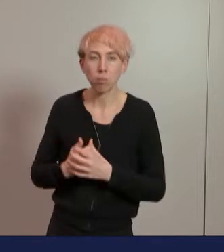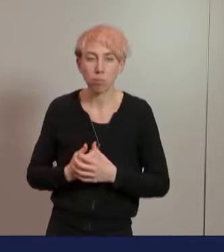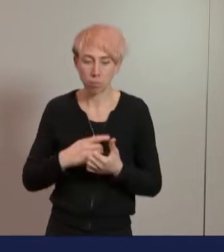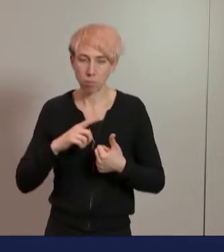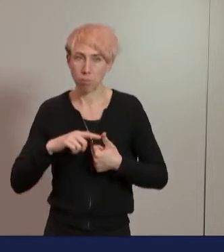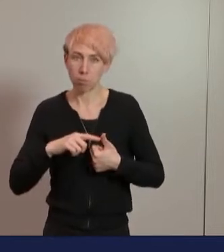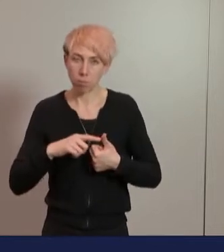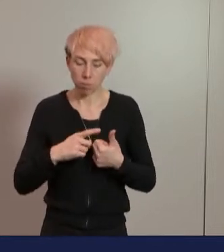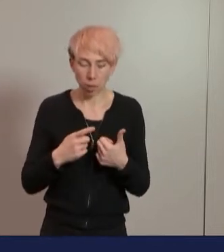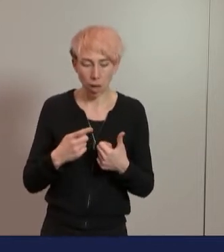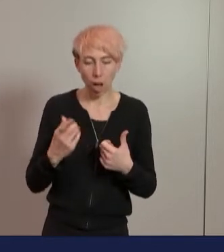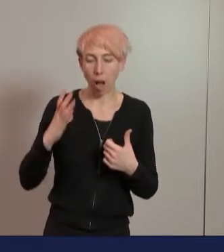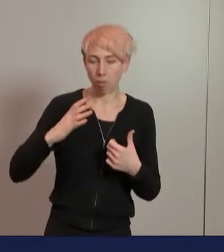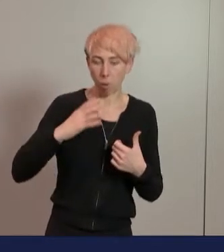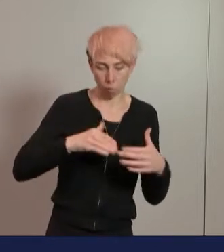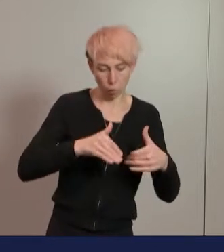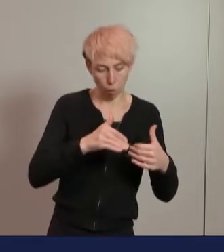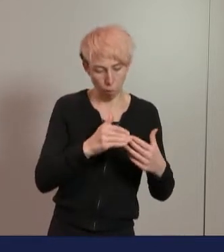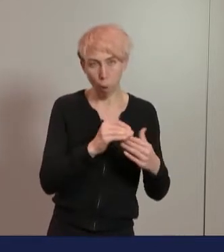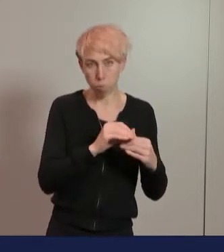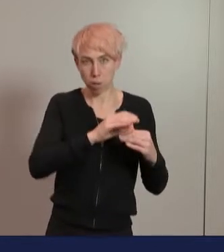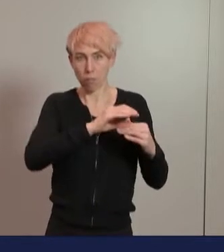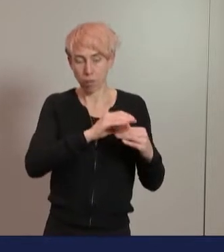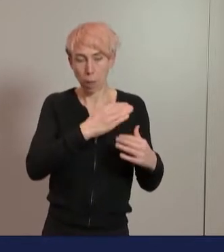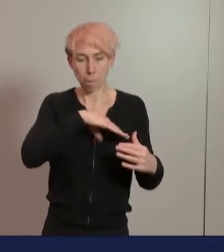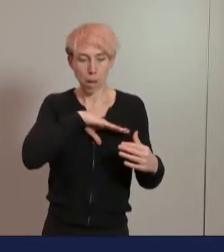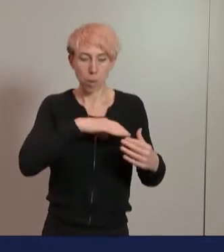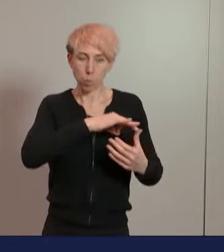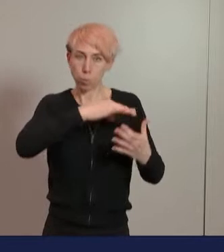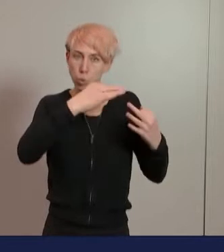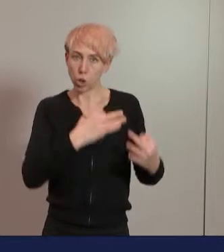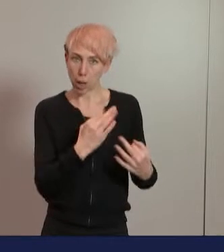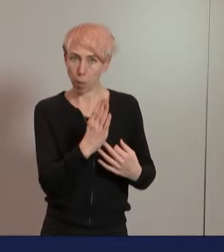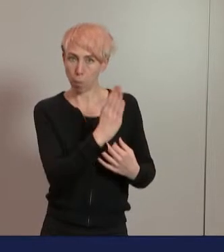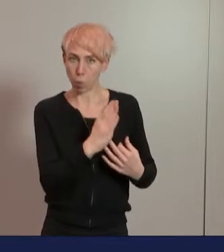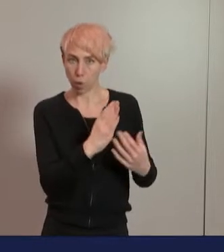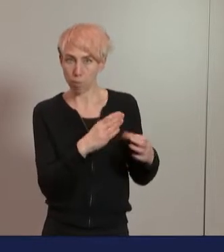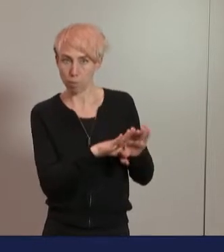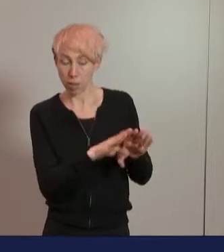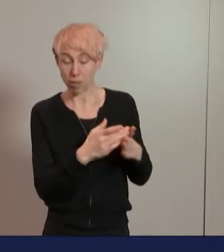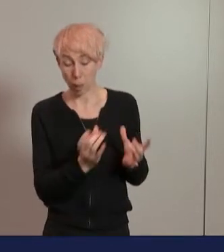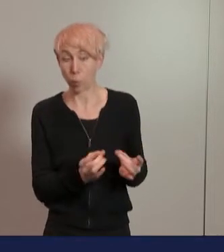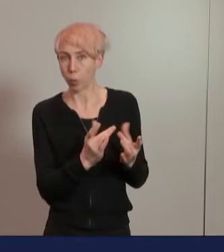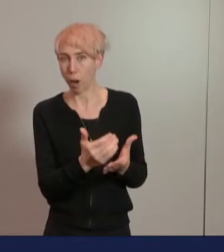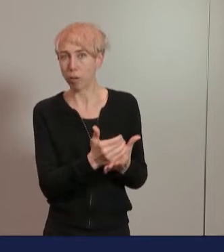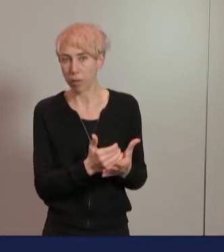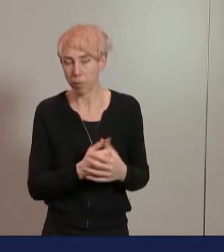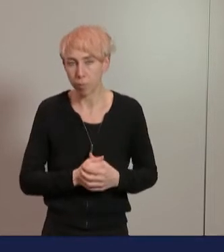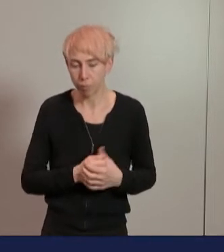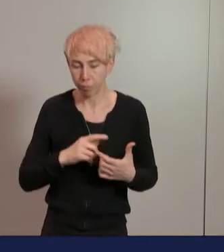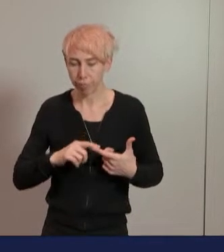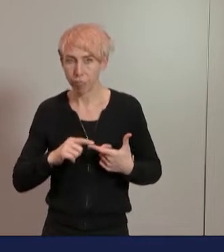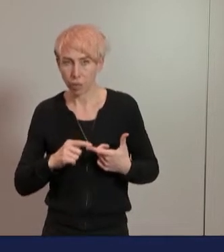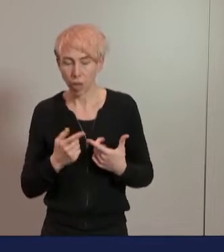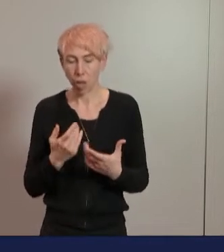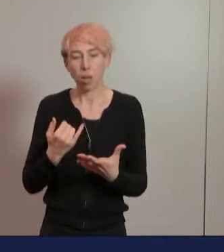La reprise de l'excédent de fonctionnement, suite à la clôture du budget annexe des Bourderies, a noté qu'il s'agit d'une recette ponctuelle. La hausse des